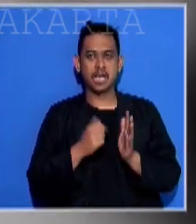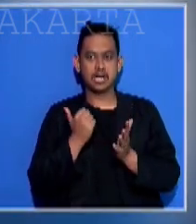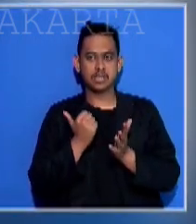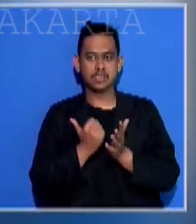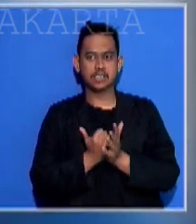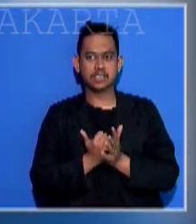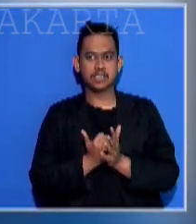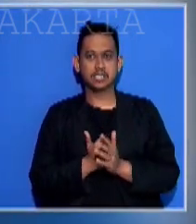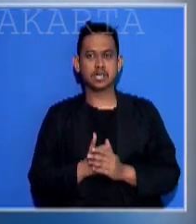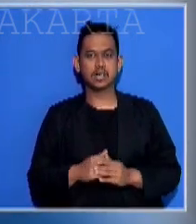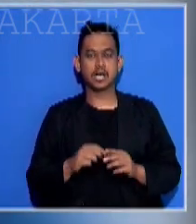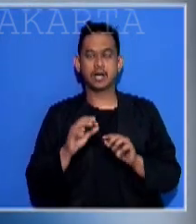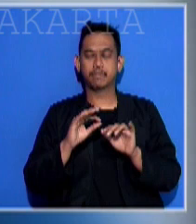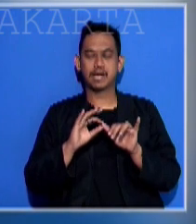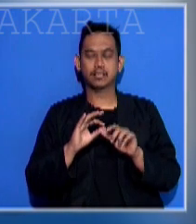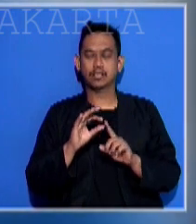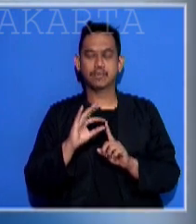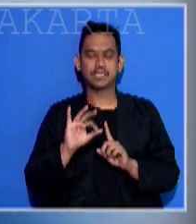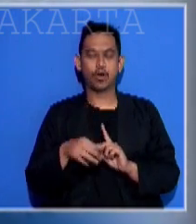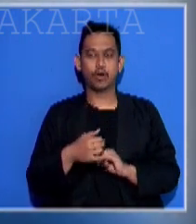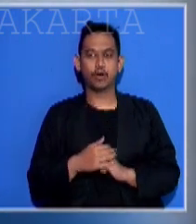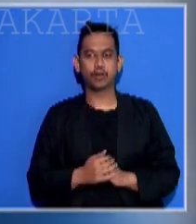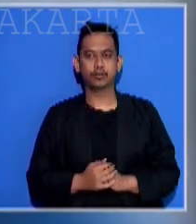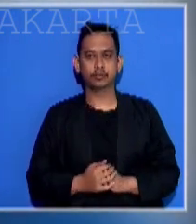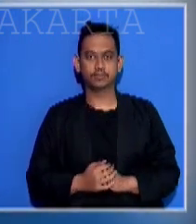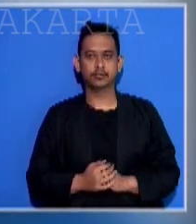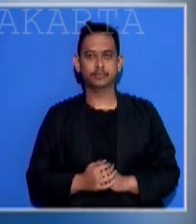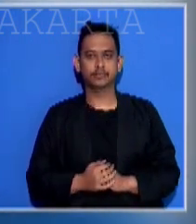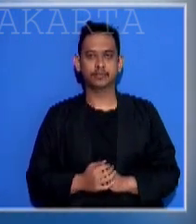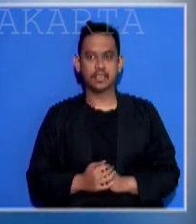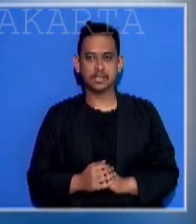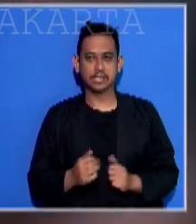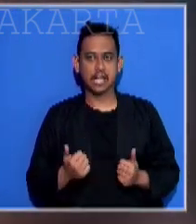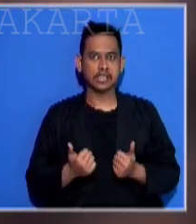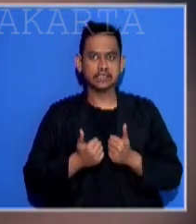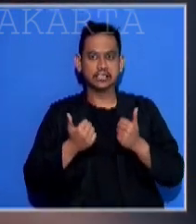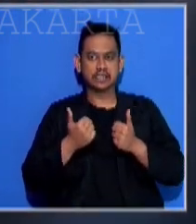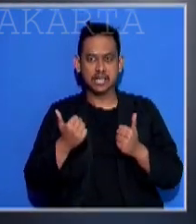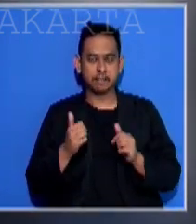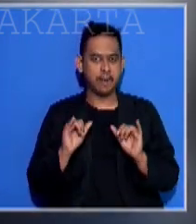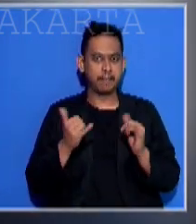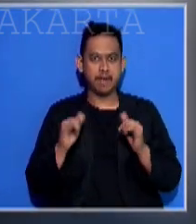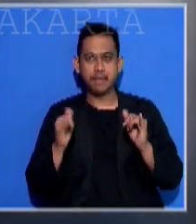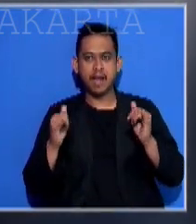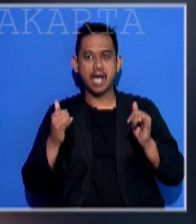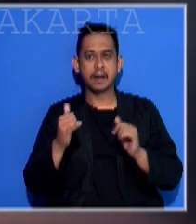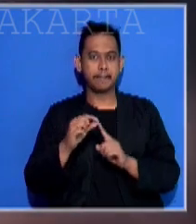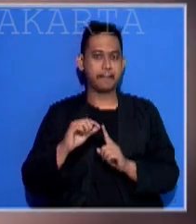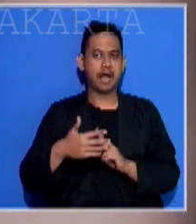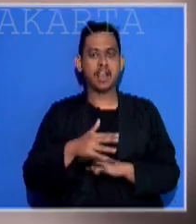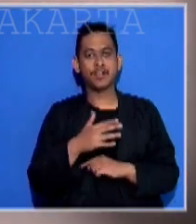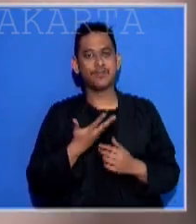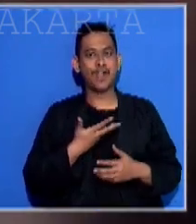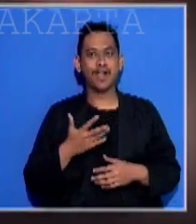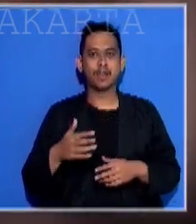Tengah ini sedang bermain air bersama rombongannya. Diduga karena terlalu asik, tanpa disadari korban bermain terlalu ke tengah. Tidak sadar ombak